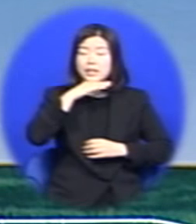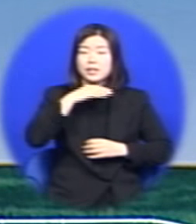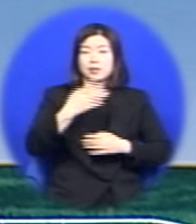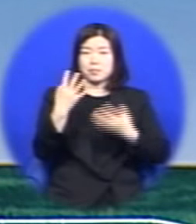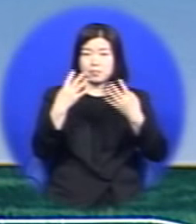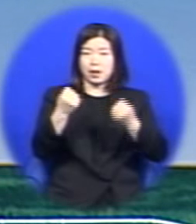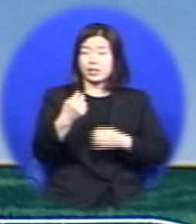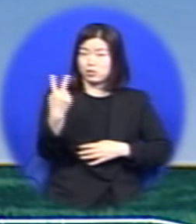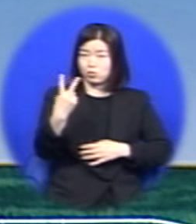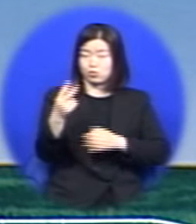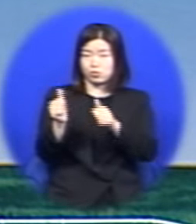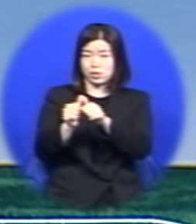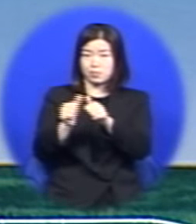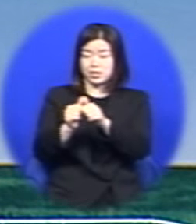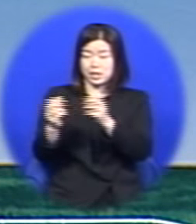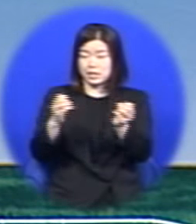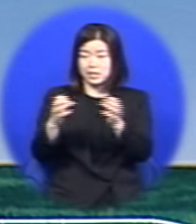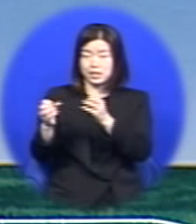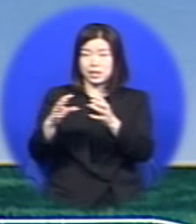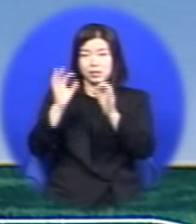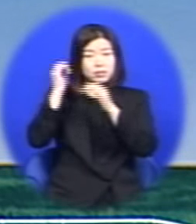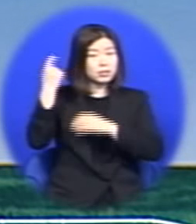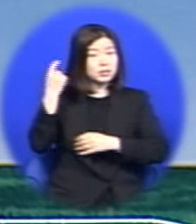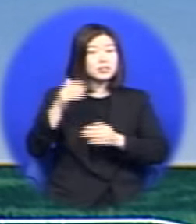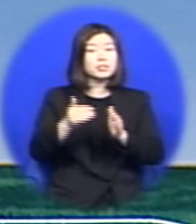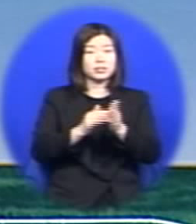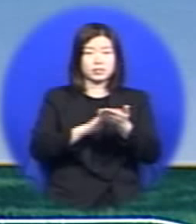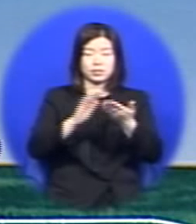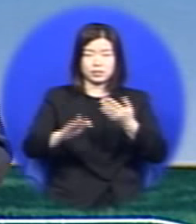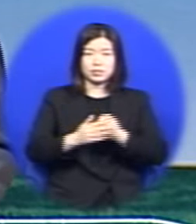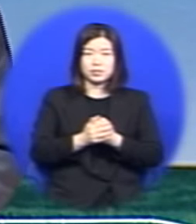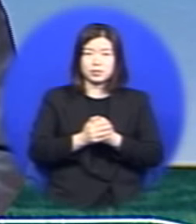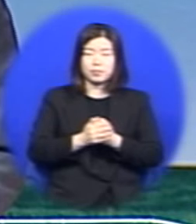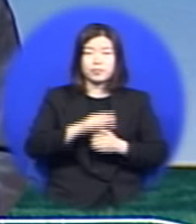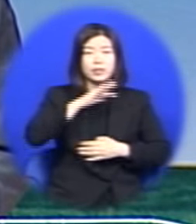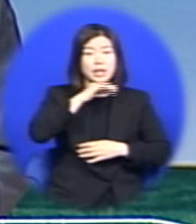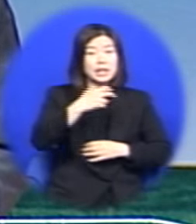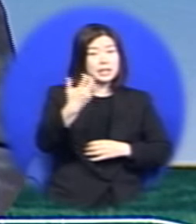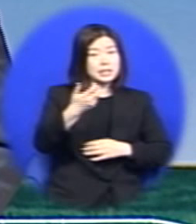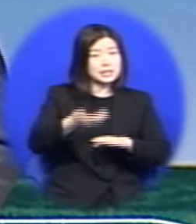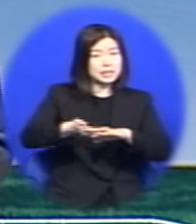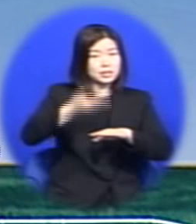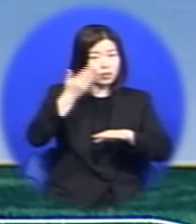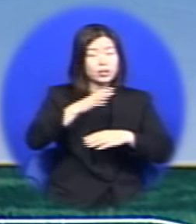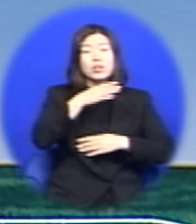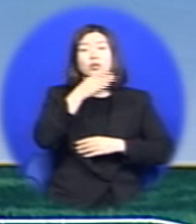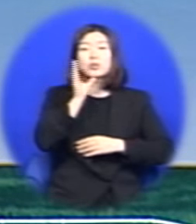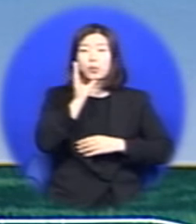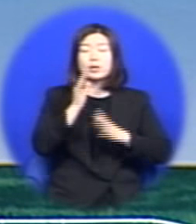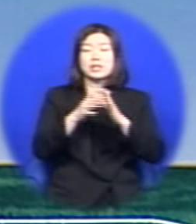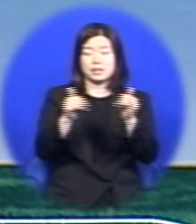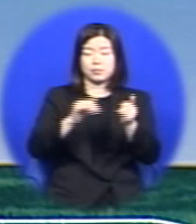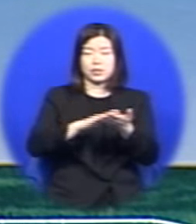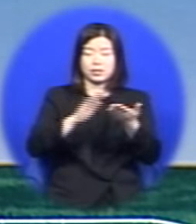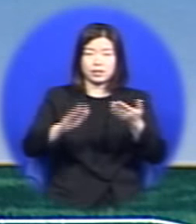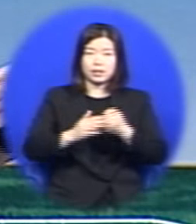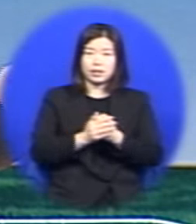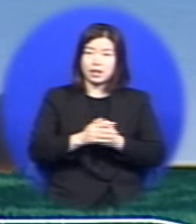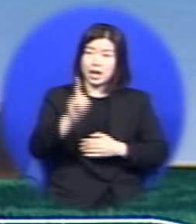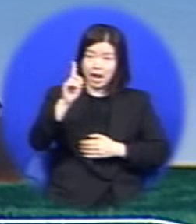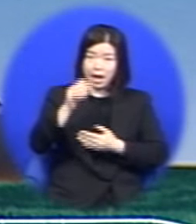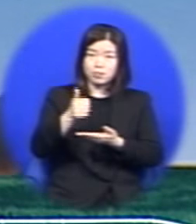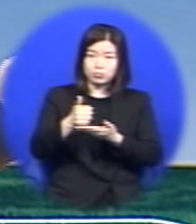남자분이 이야기하는 것을 들었습니다. 이른이 넘으신 듯 노인분들이십니다. 한